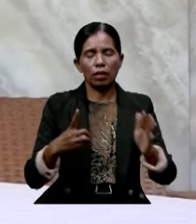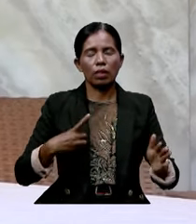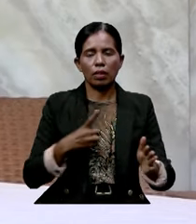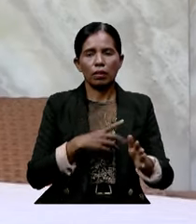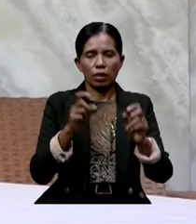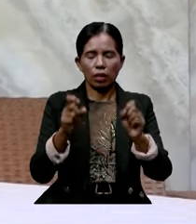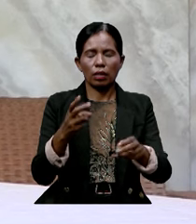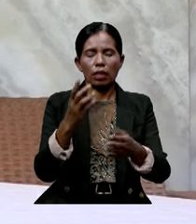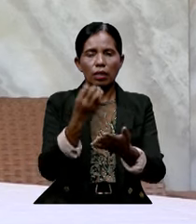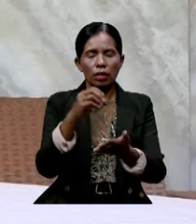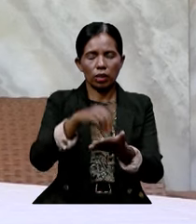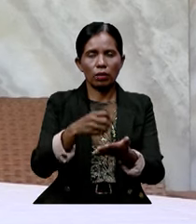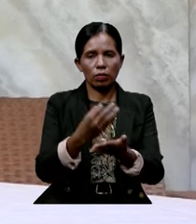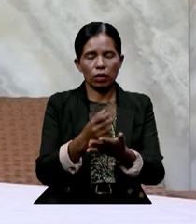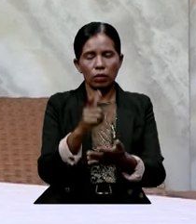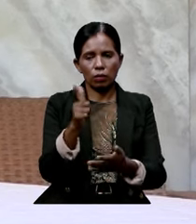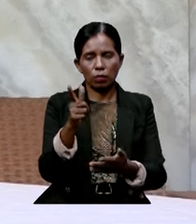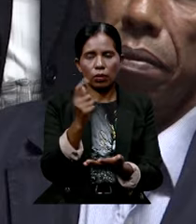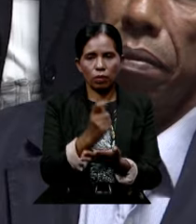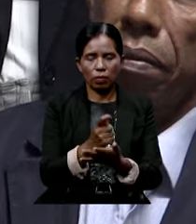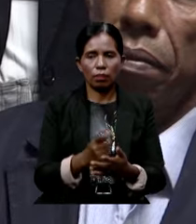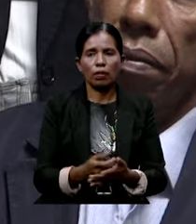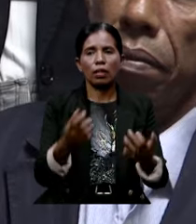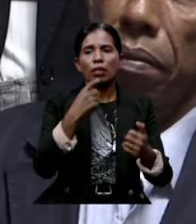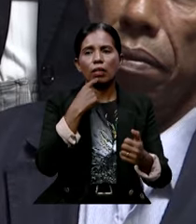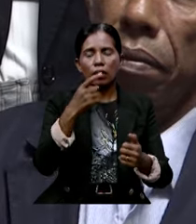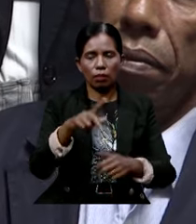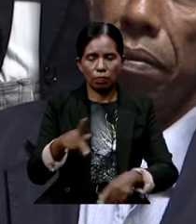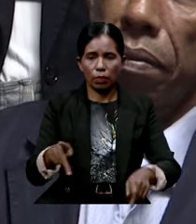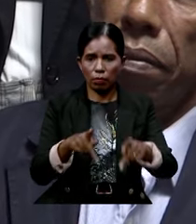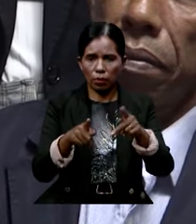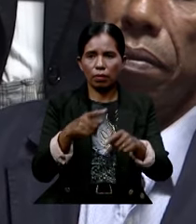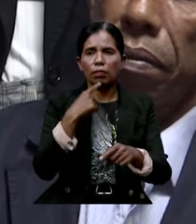osan rihun ruanulu. Hakar hatete ba publik kata ka